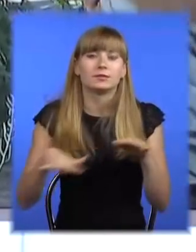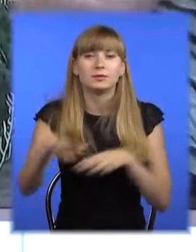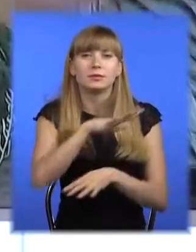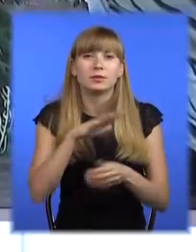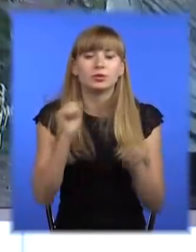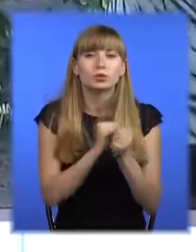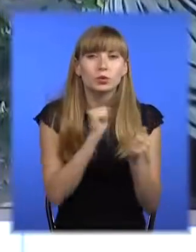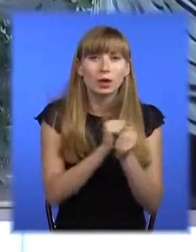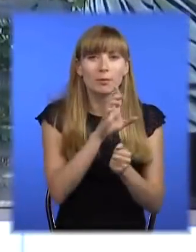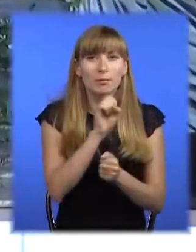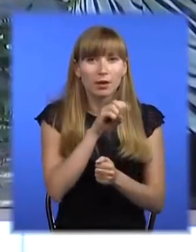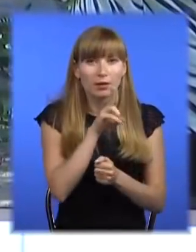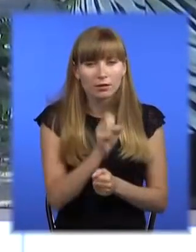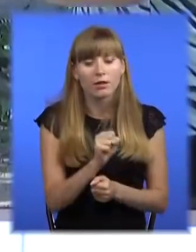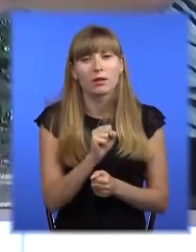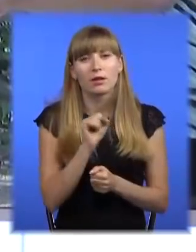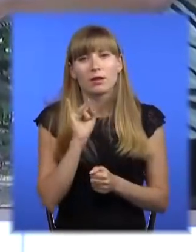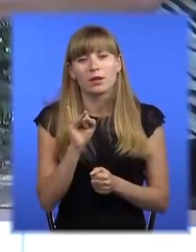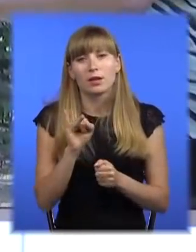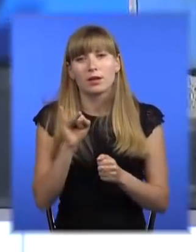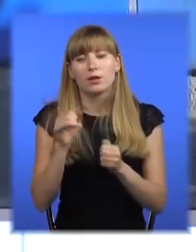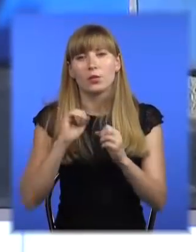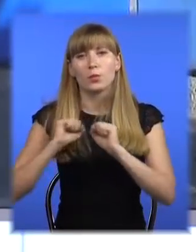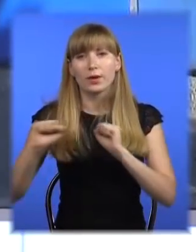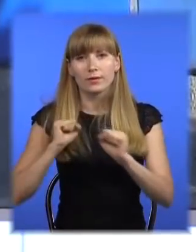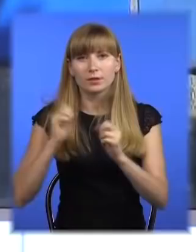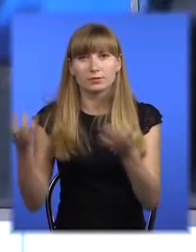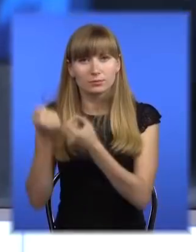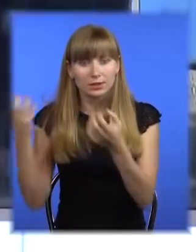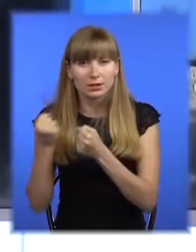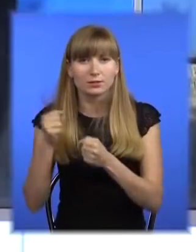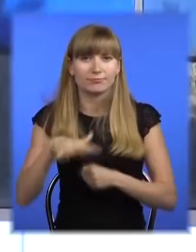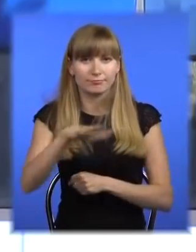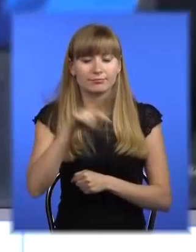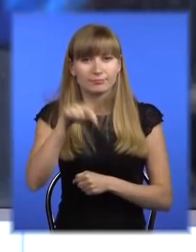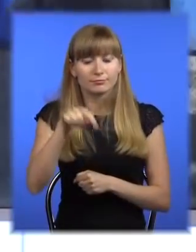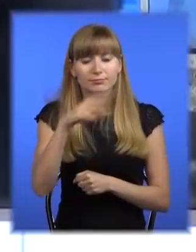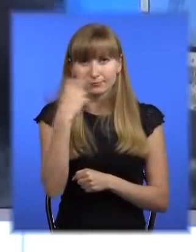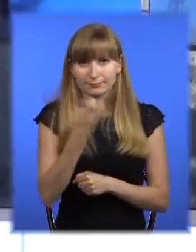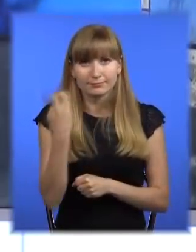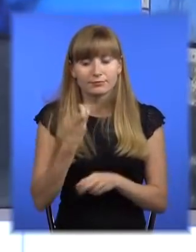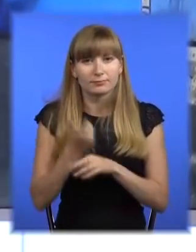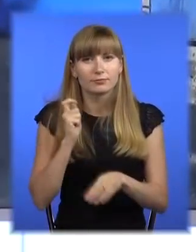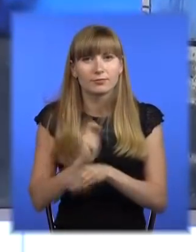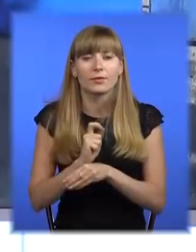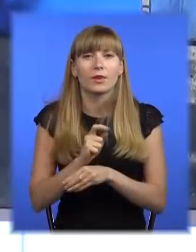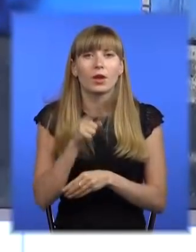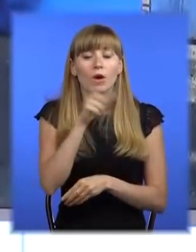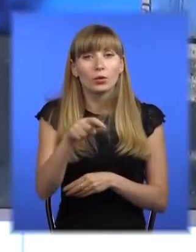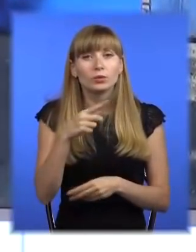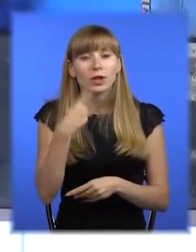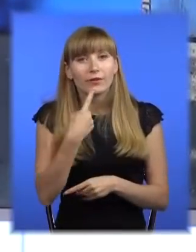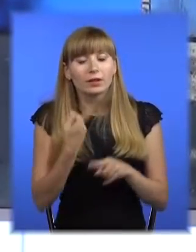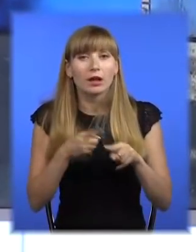неприємного запаху називають територію між рудником Сухабалка та управлінням рятувальників. Містяни стверджують, там виробляють